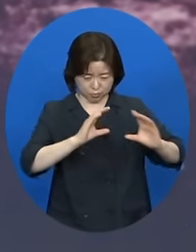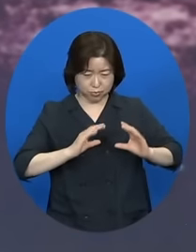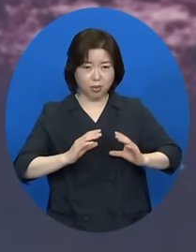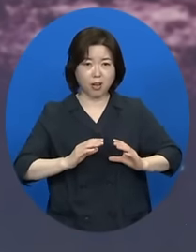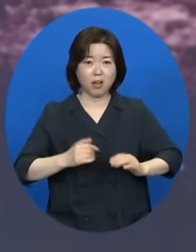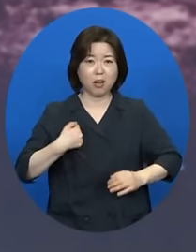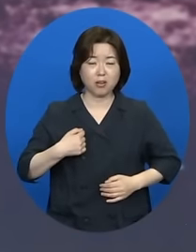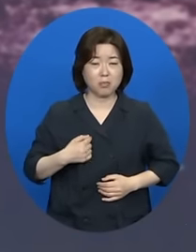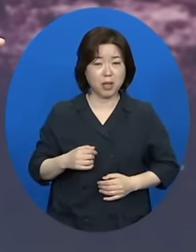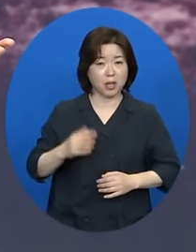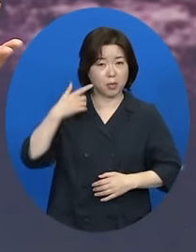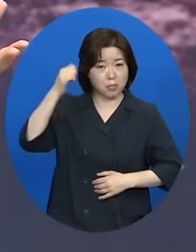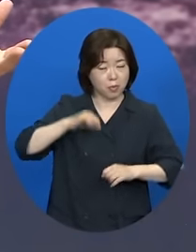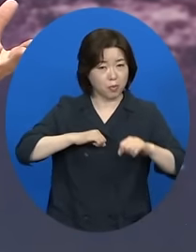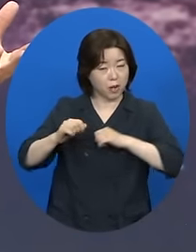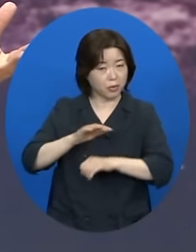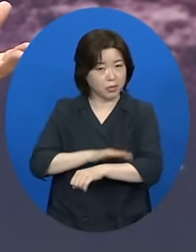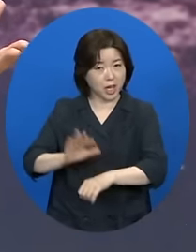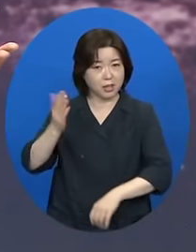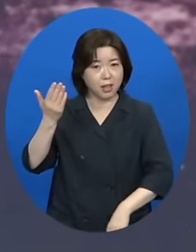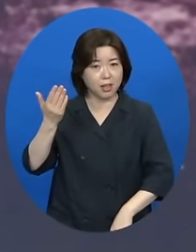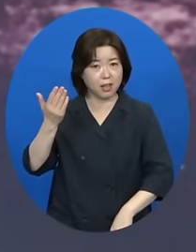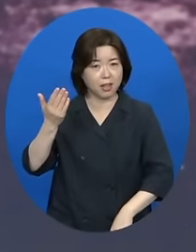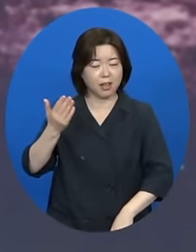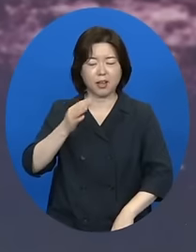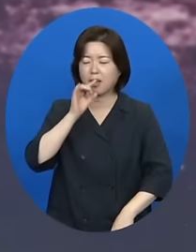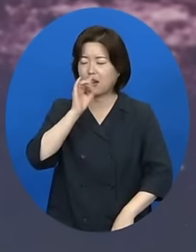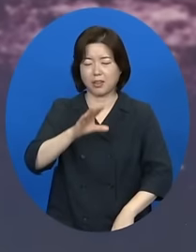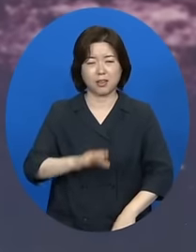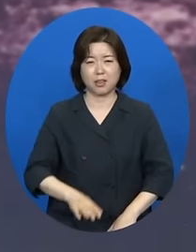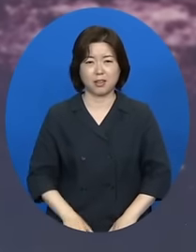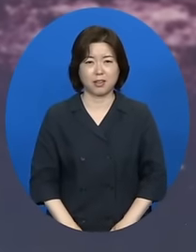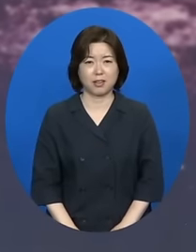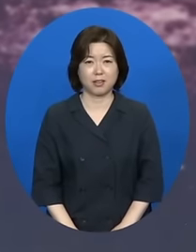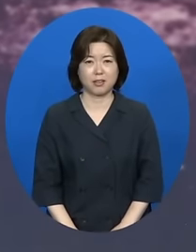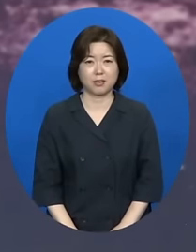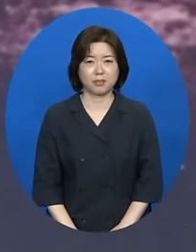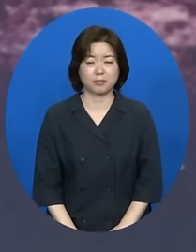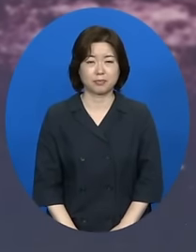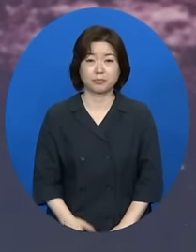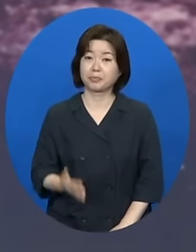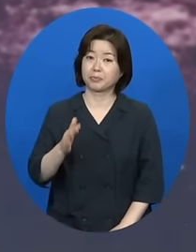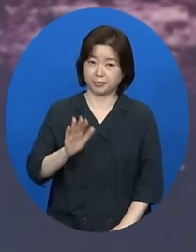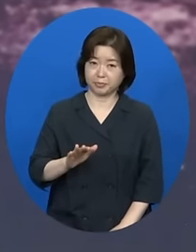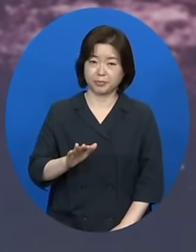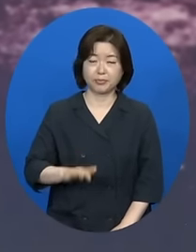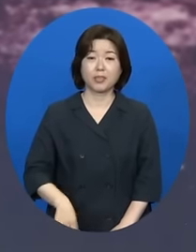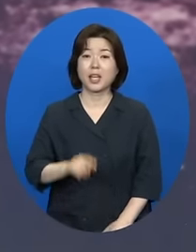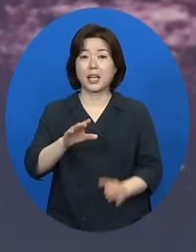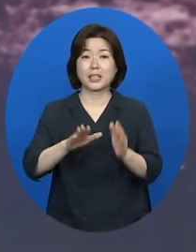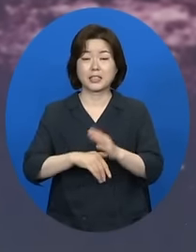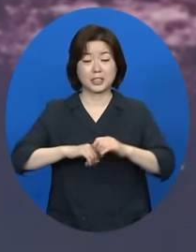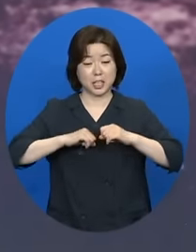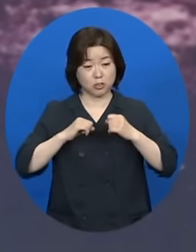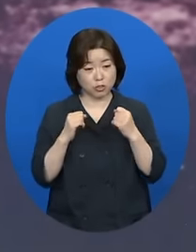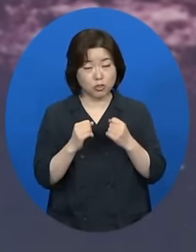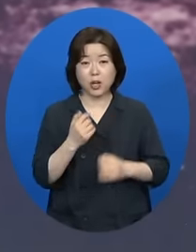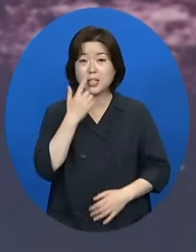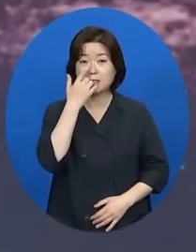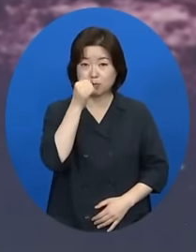이 사역이 제대로 되겠습니까? 안 되는 거예요. 근데 그때 그 순종하신 그